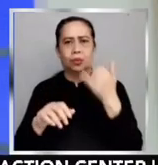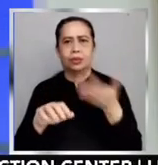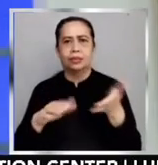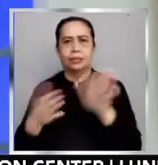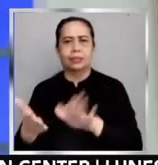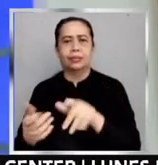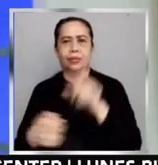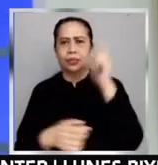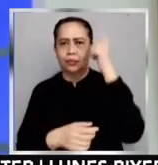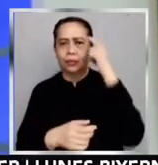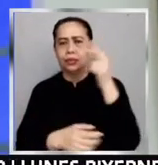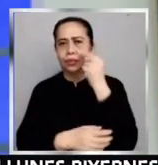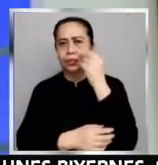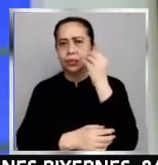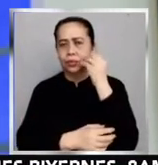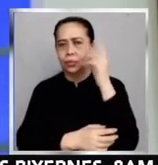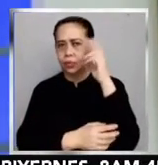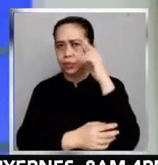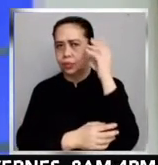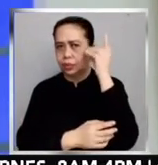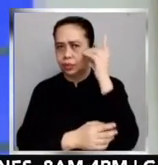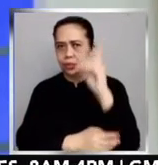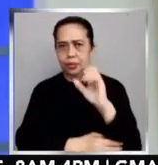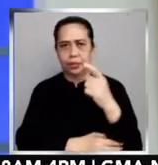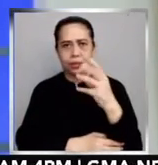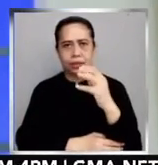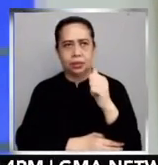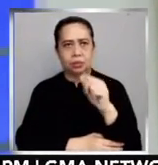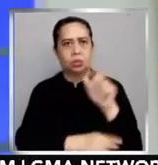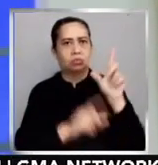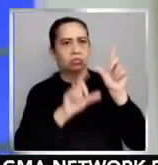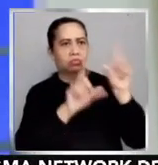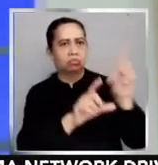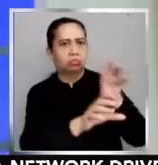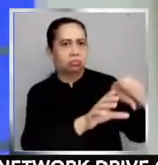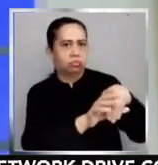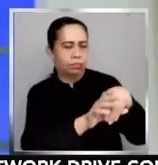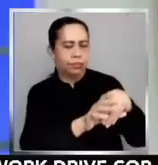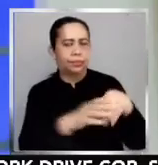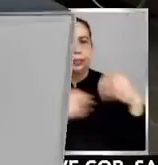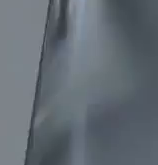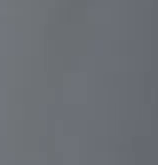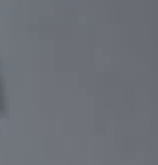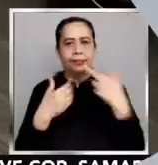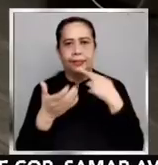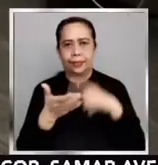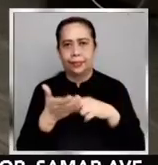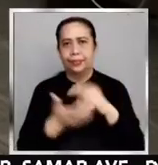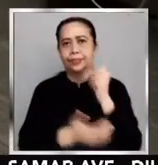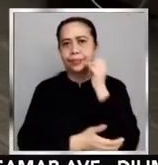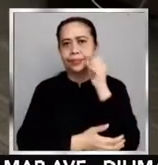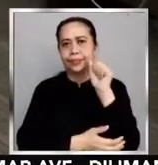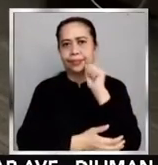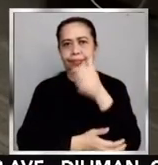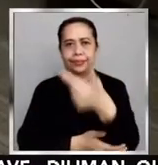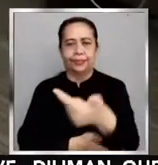Governor Roel de Gamo, kung saan idinadawit si Teves. Nakatutok si Sandra Aguinaldo.